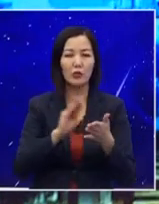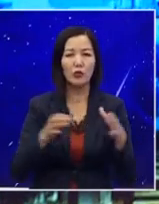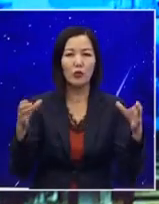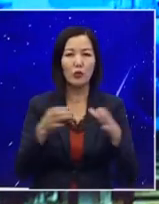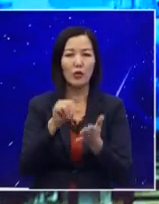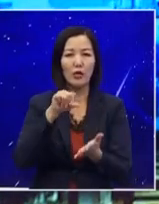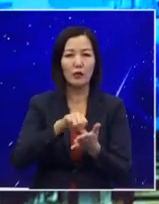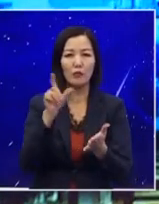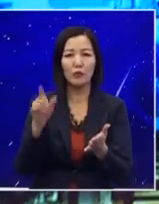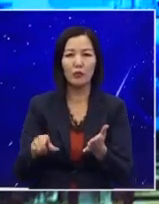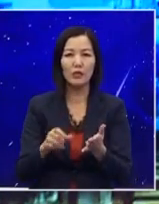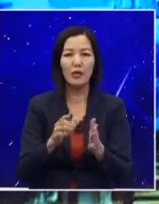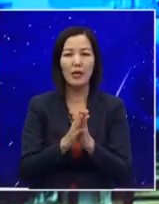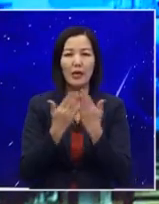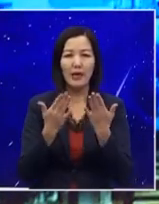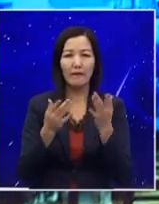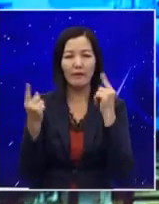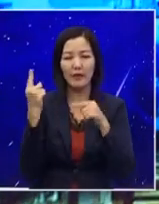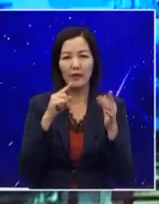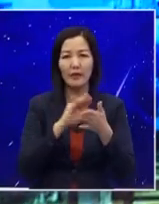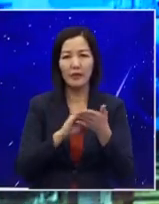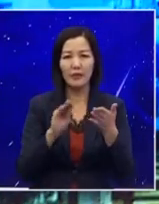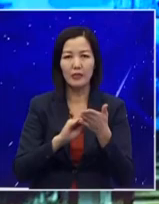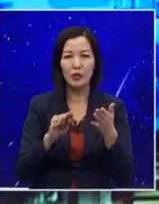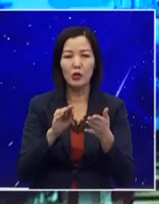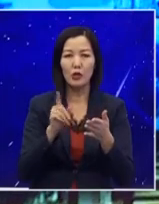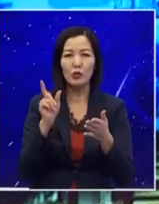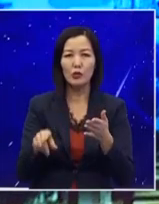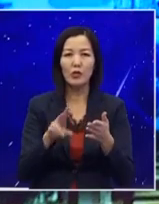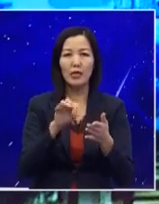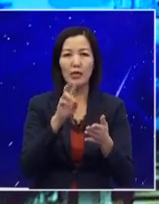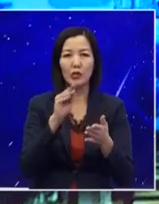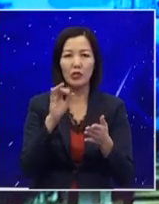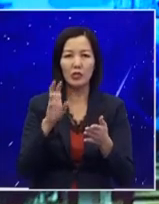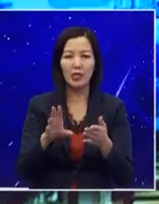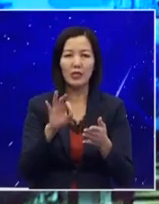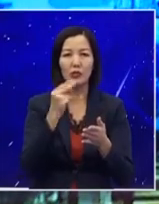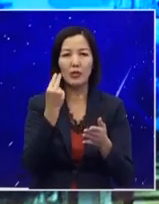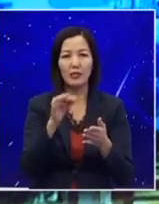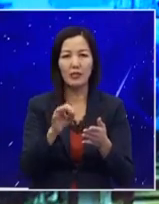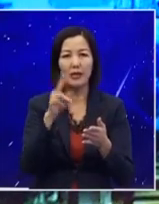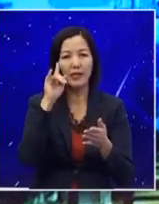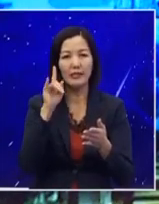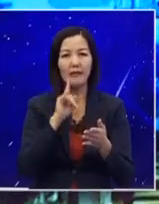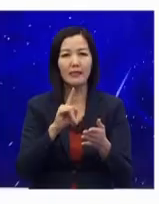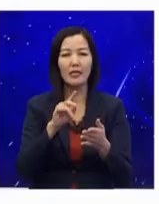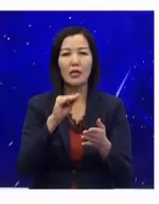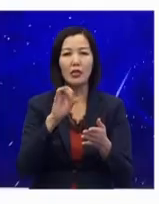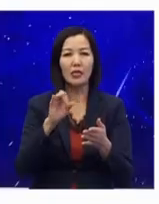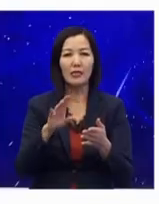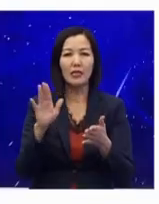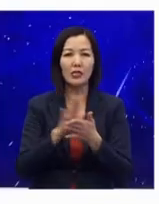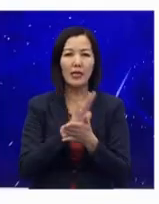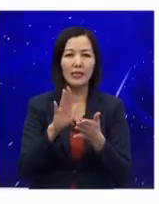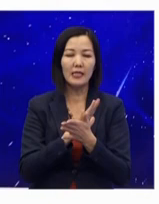одағының мүшесі, бірнеше кітаптың авторы, қарымды журналист, лениншіл жас, социалистік Қазақстан, жас алаш, қазақ әдебиеті